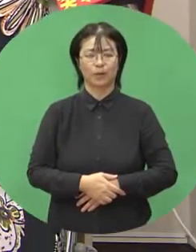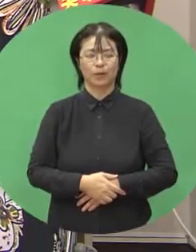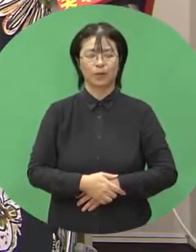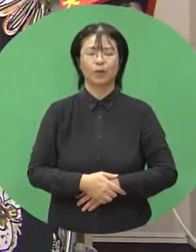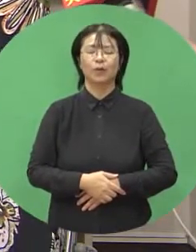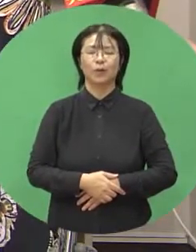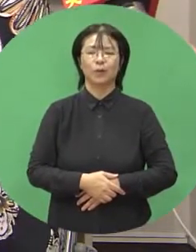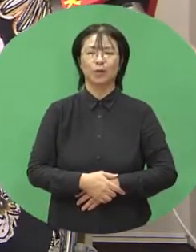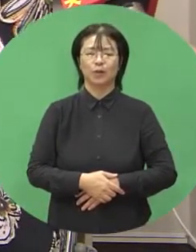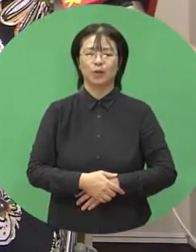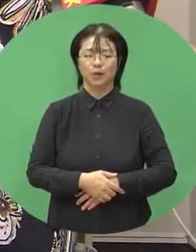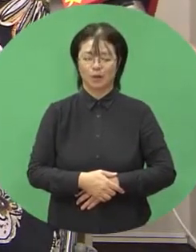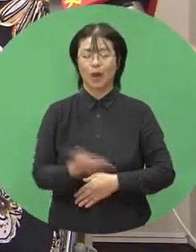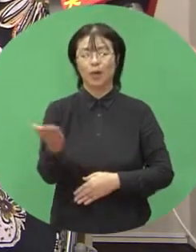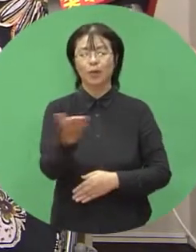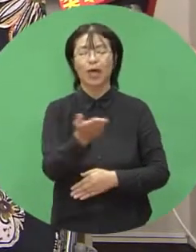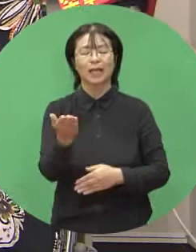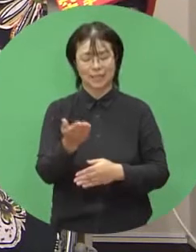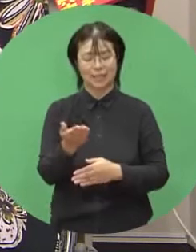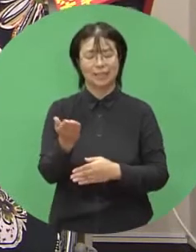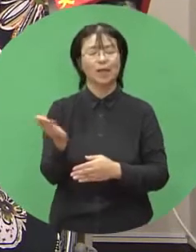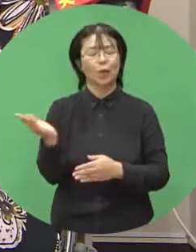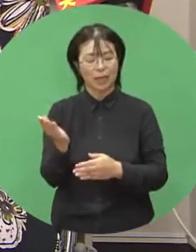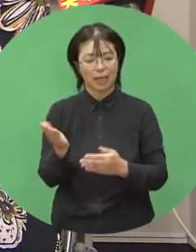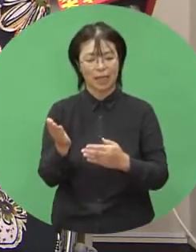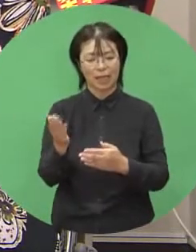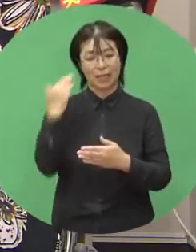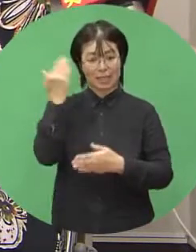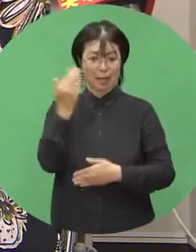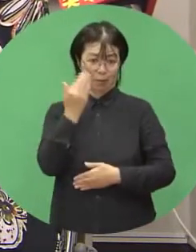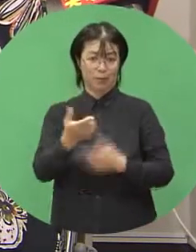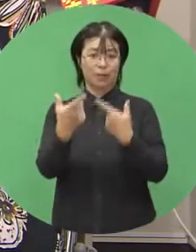ここでお二人に改めてインタビュー。